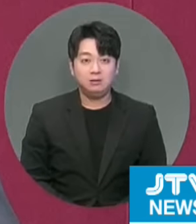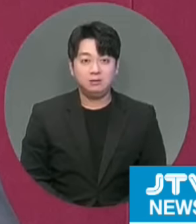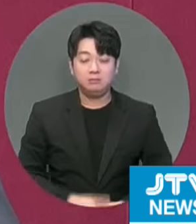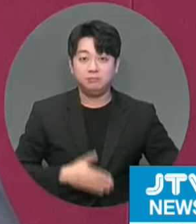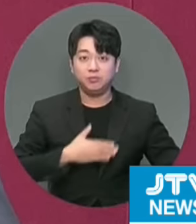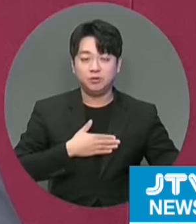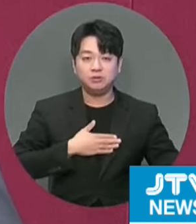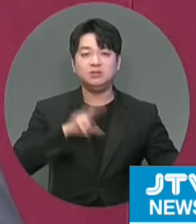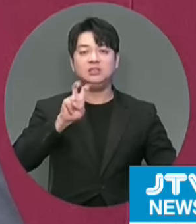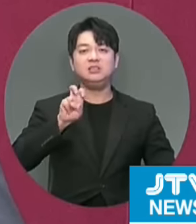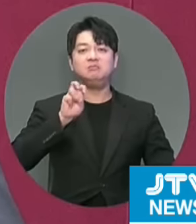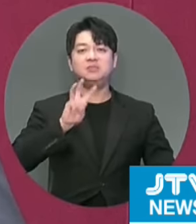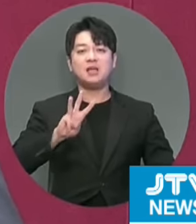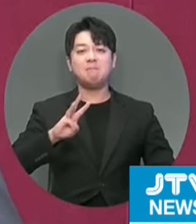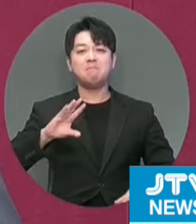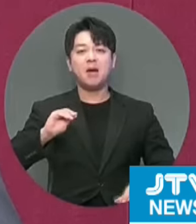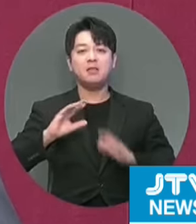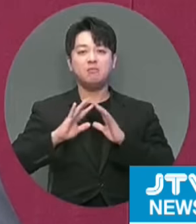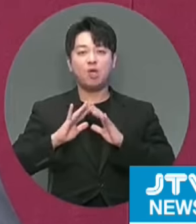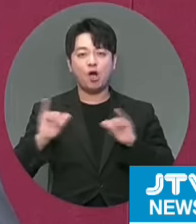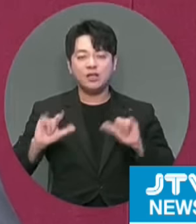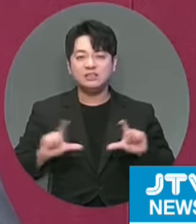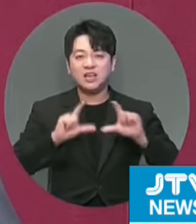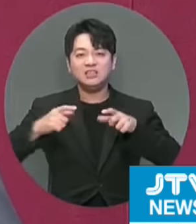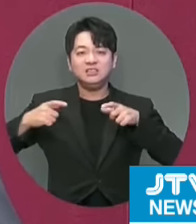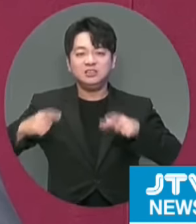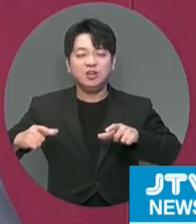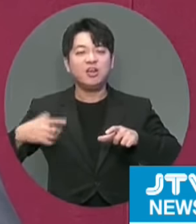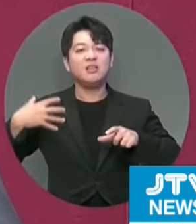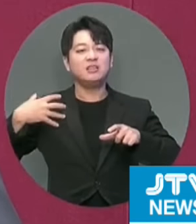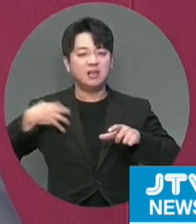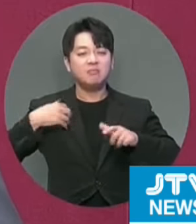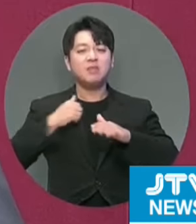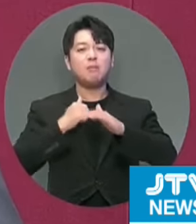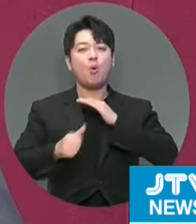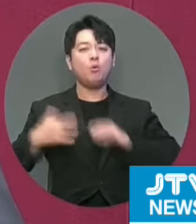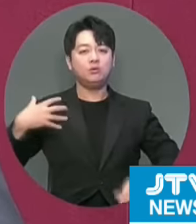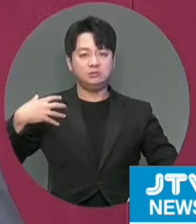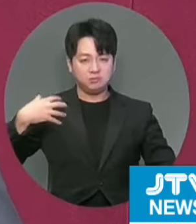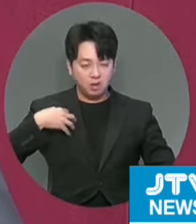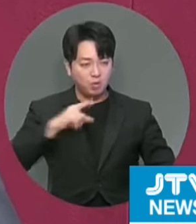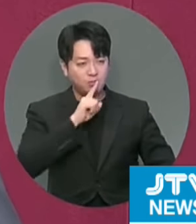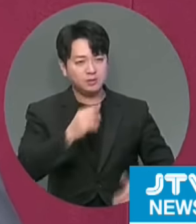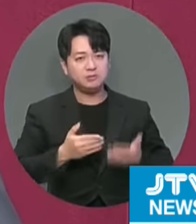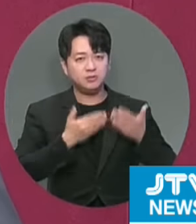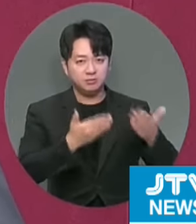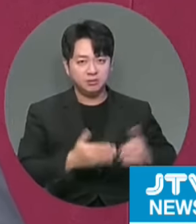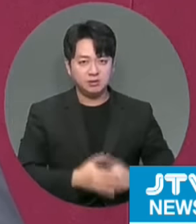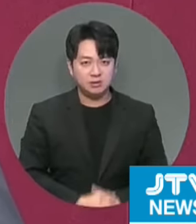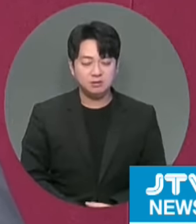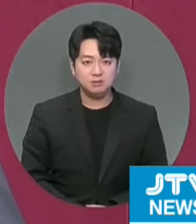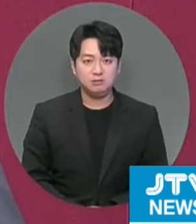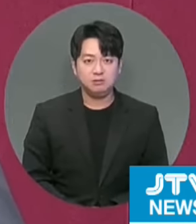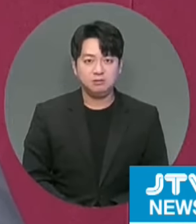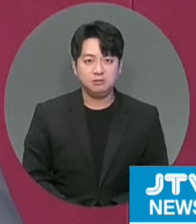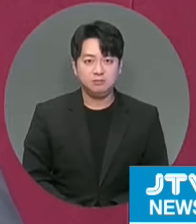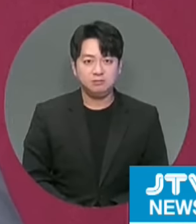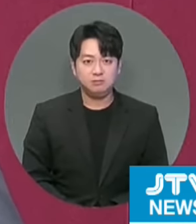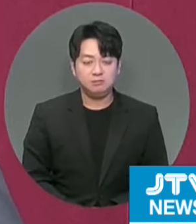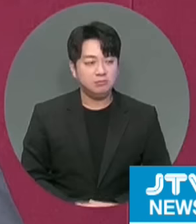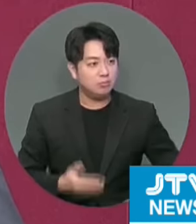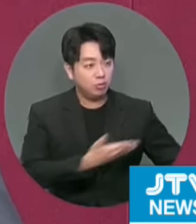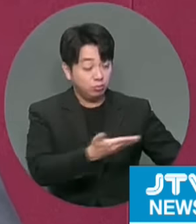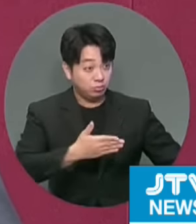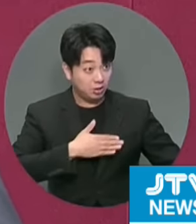23만 명의 대표로서 버리면은 그 자격으로 여러분께 이야기하는 겁니다. 여러분이 야유를 보내고 여러분이 저에게 비판을